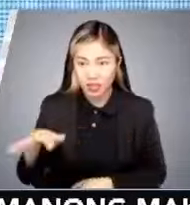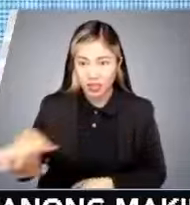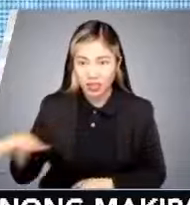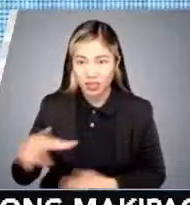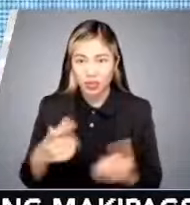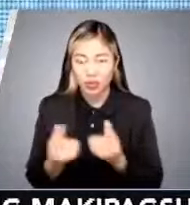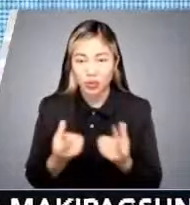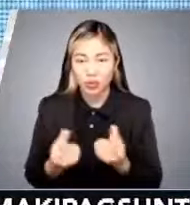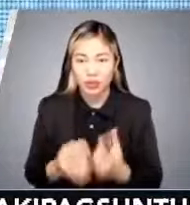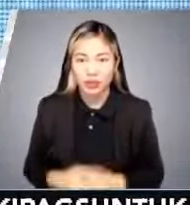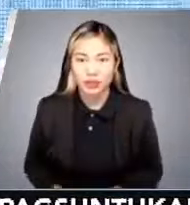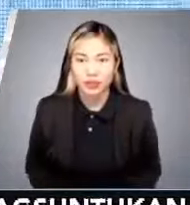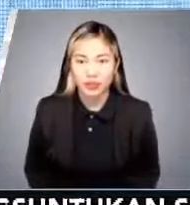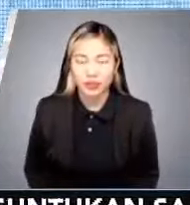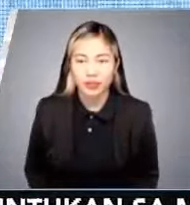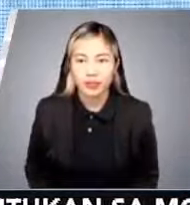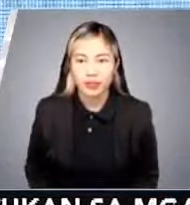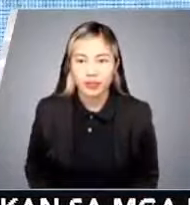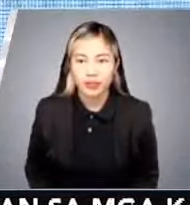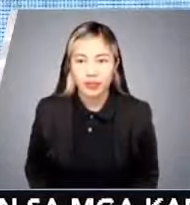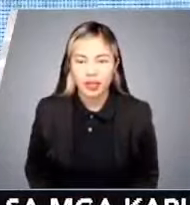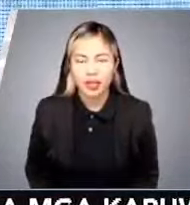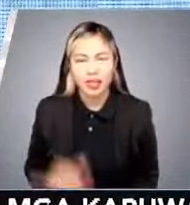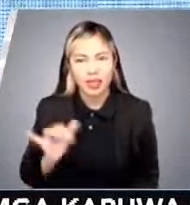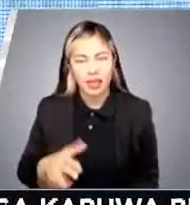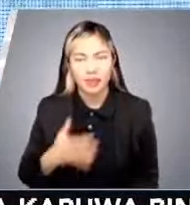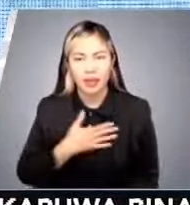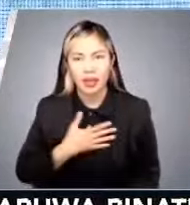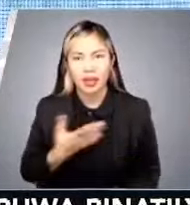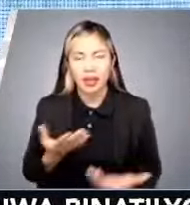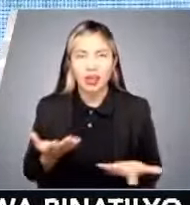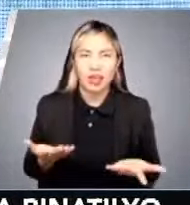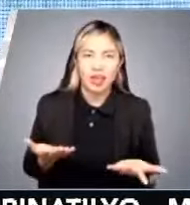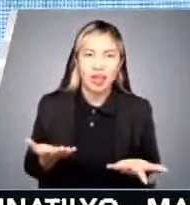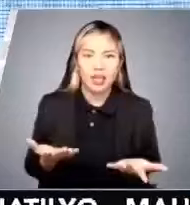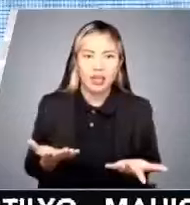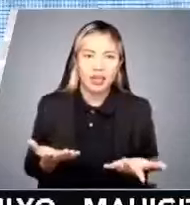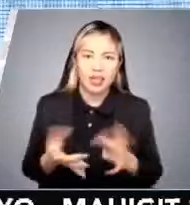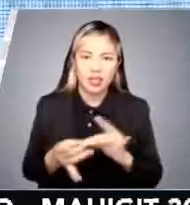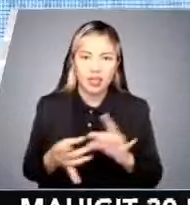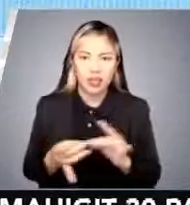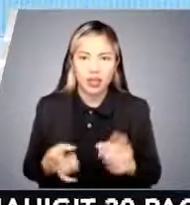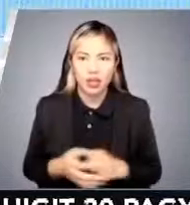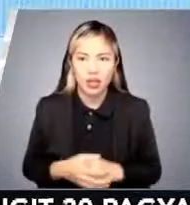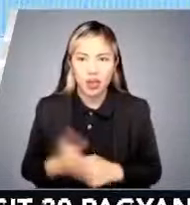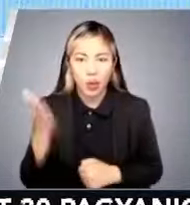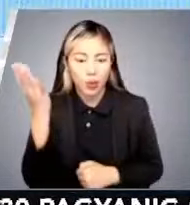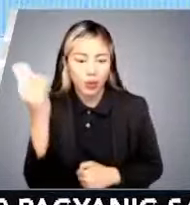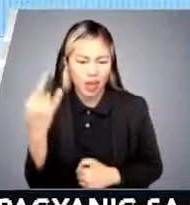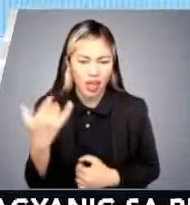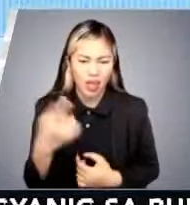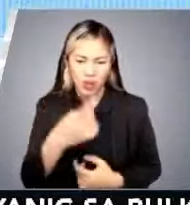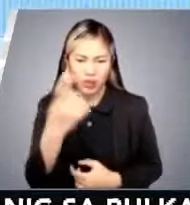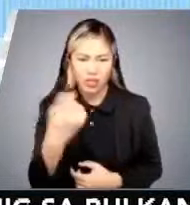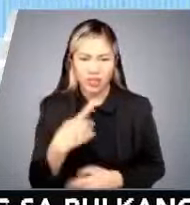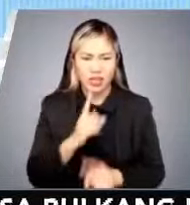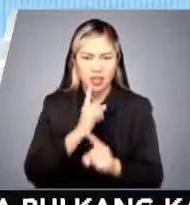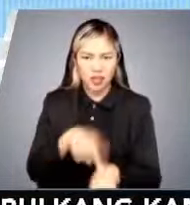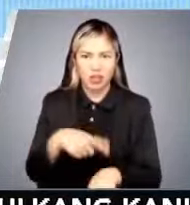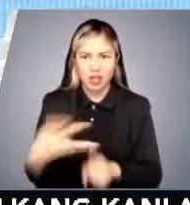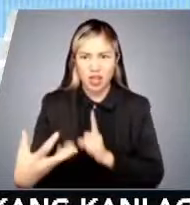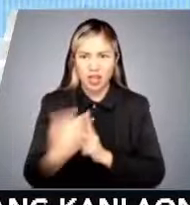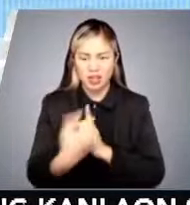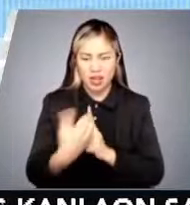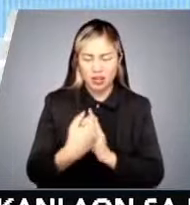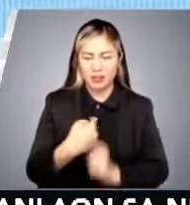yan yung sinasabi ko, bakit pa tayo mag-question and answer dito para atakihin niyo ako? Masusunod